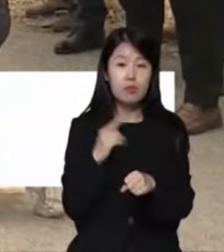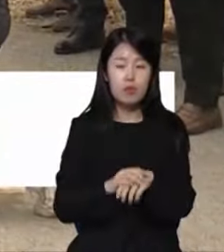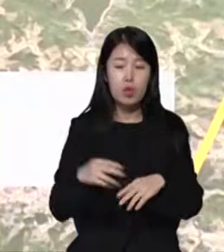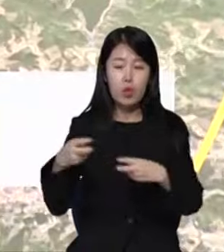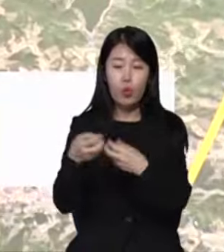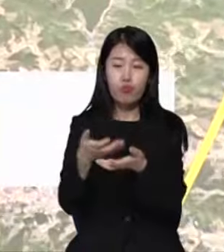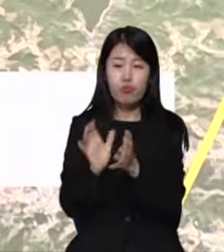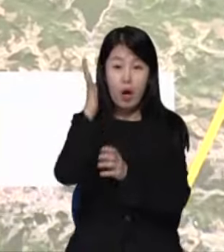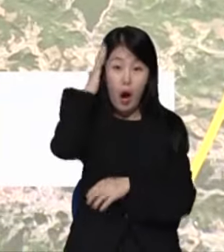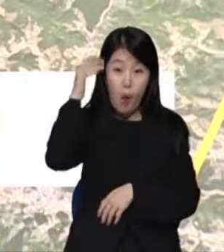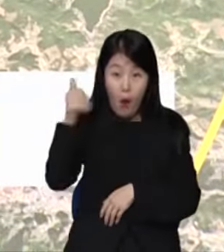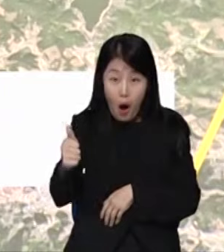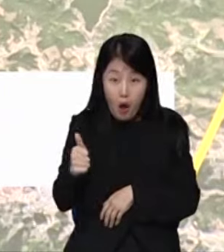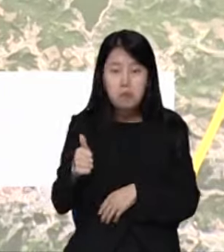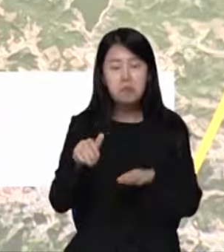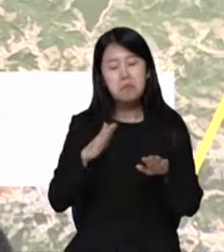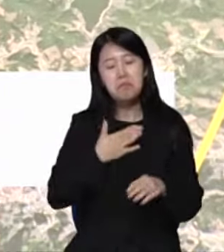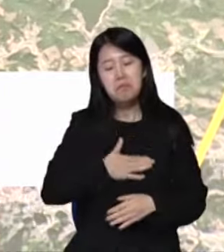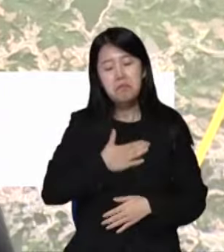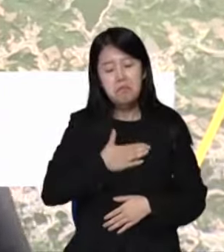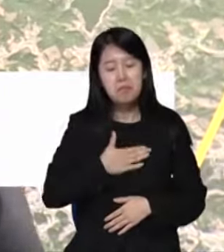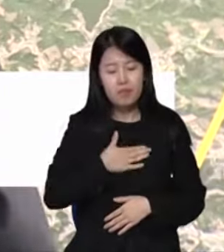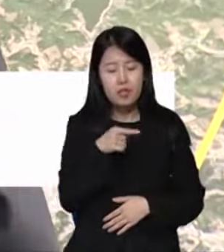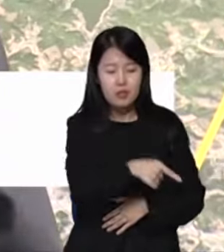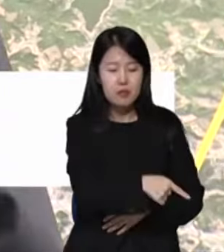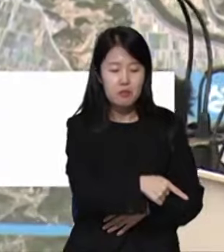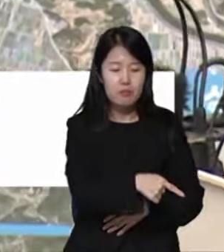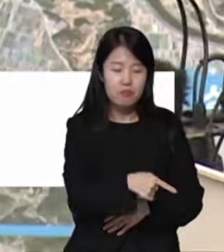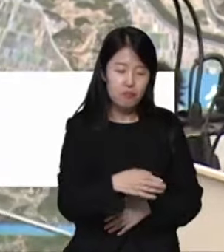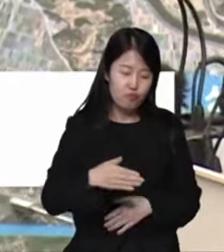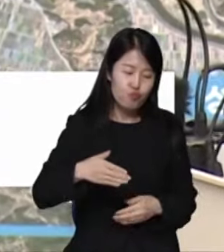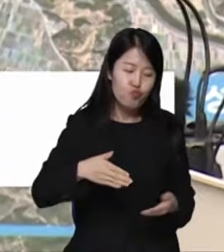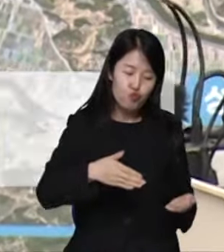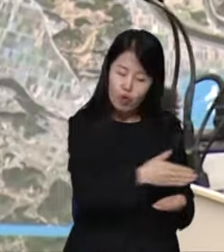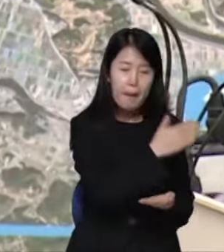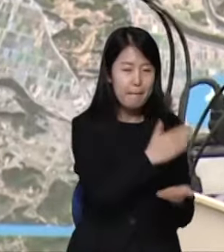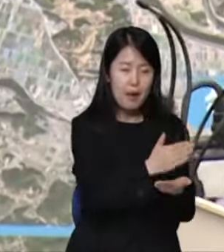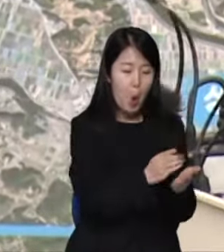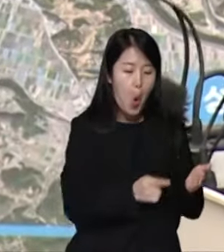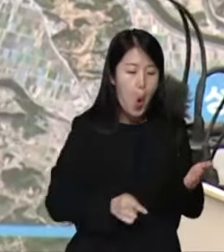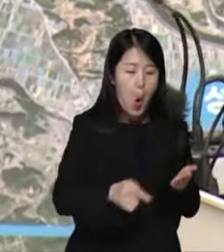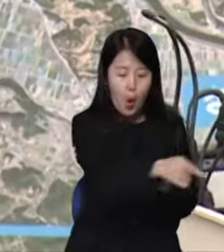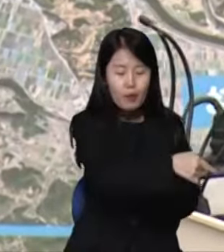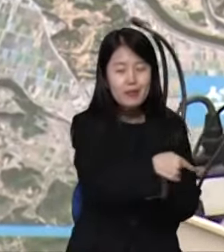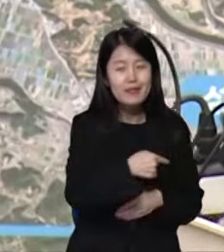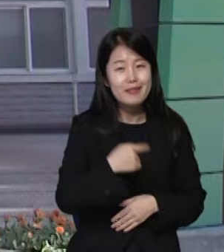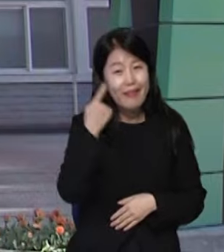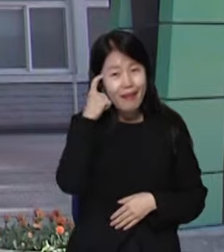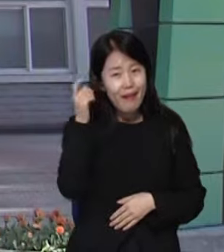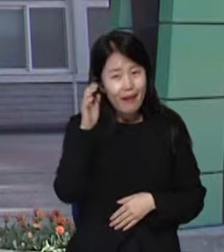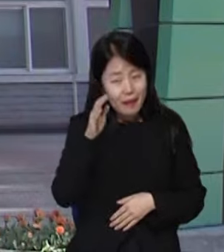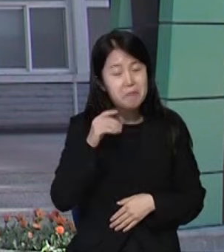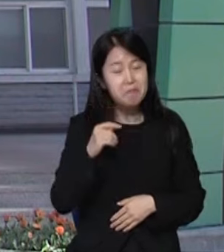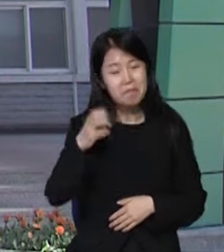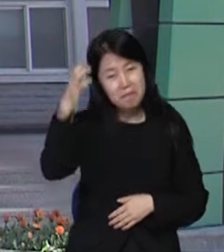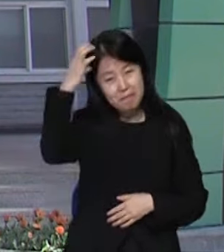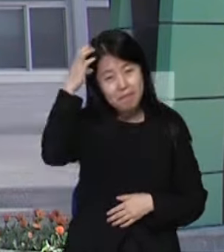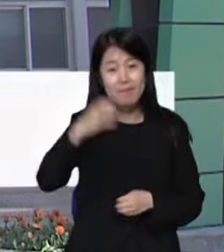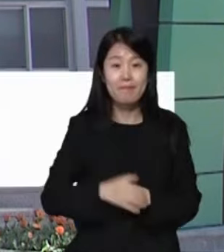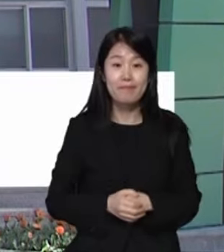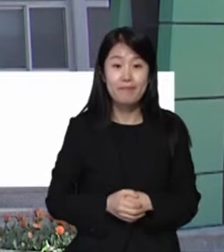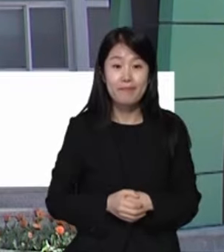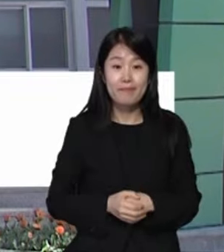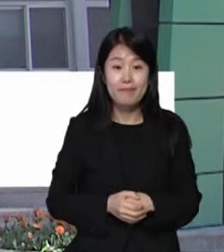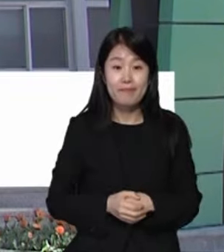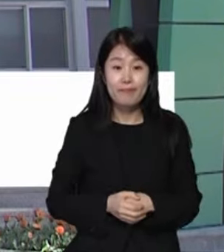장관이 최적의 도심 우회 방안을 찾겠다고 밝혀 우회 노선에 대한 기대가 커지기도 했습니다. 예산 100억이라는 돈의